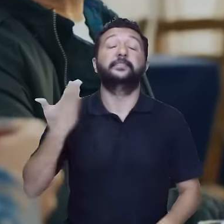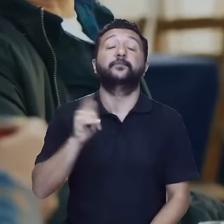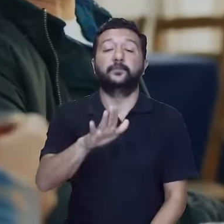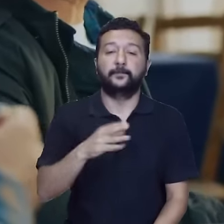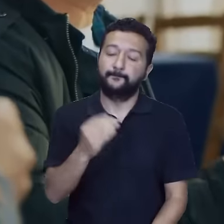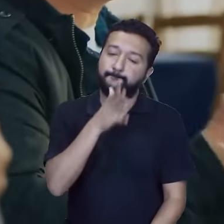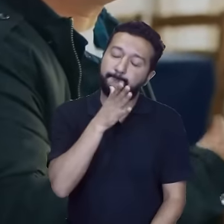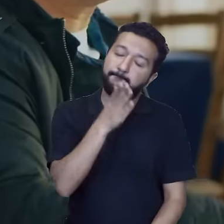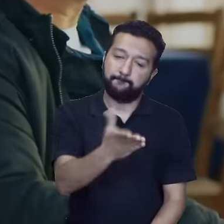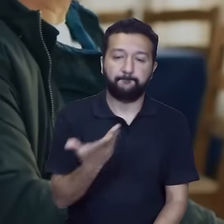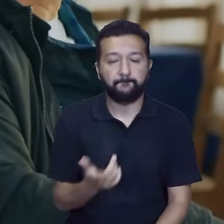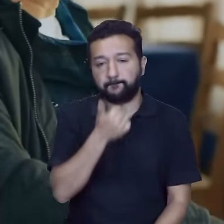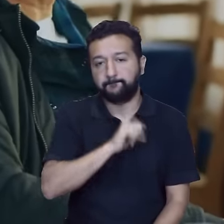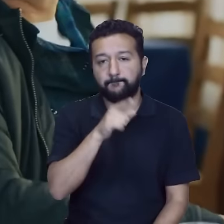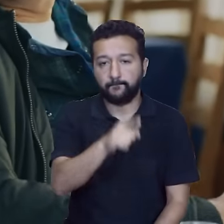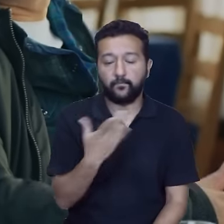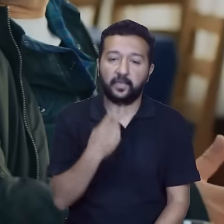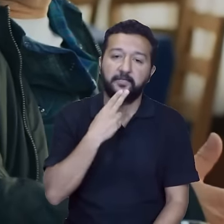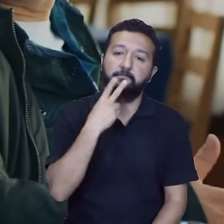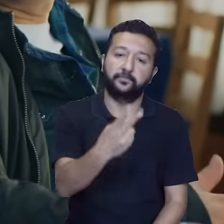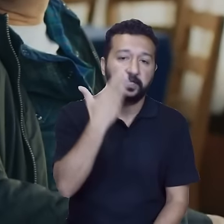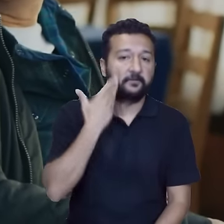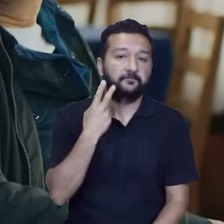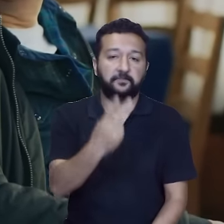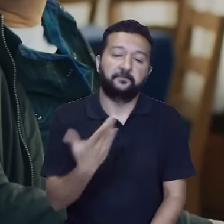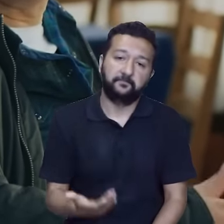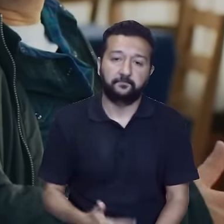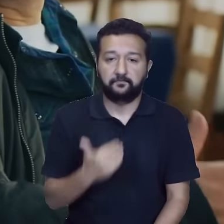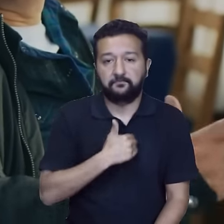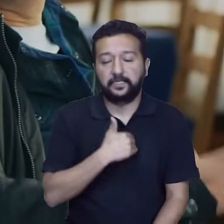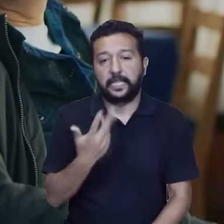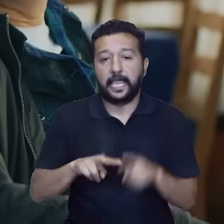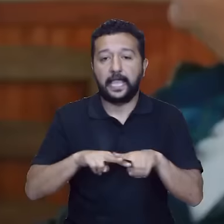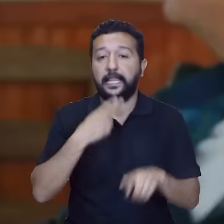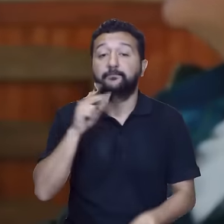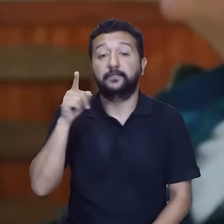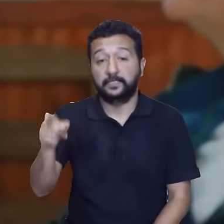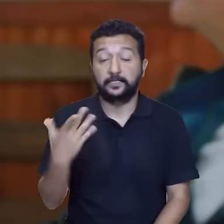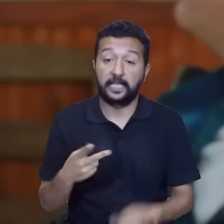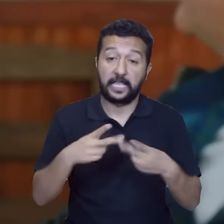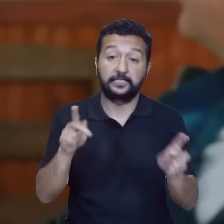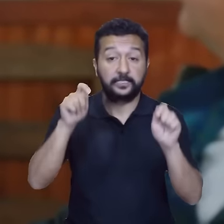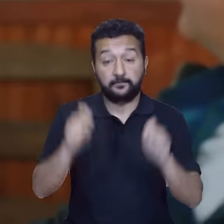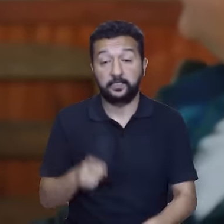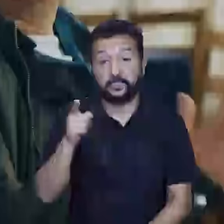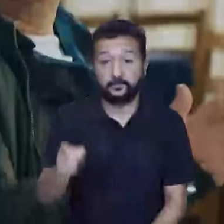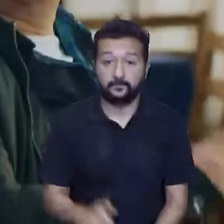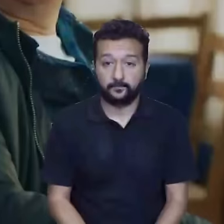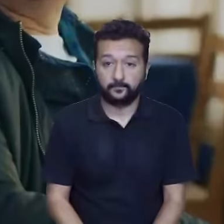İstemiyorum. İyi tamam, sen bilirsin abi. Yani kız senin, keyif senin yani. Biz de Adile abla açılışı